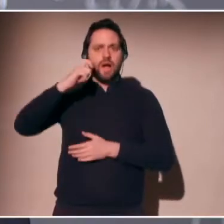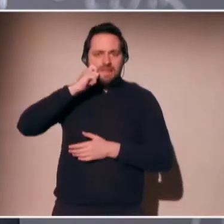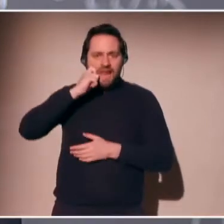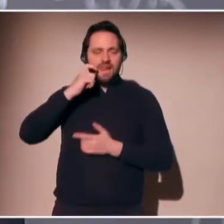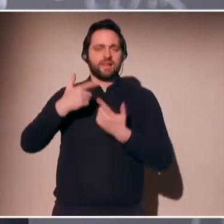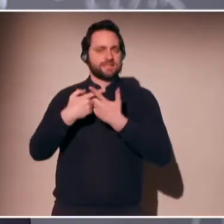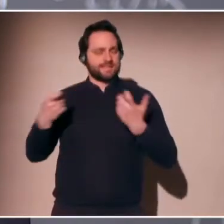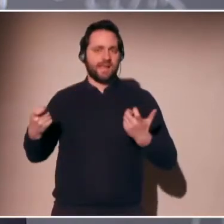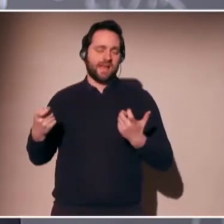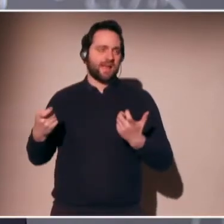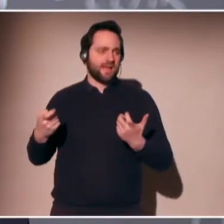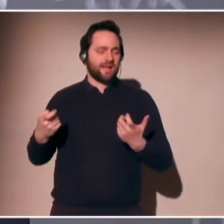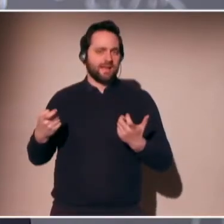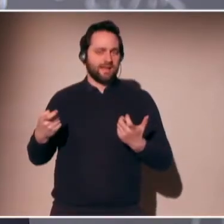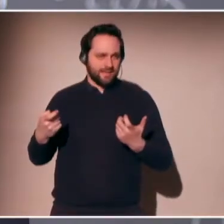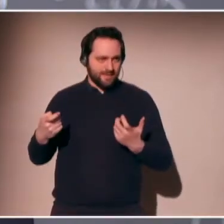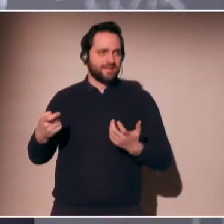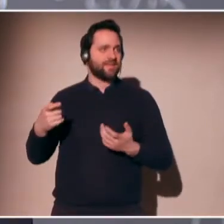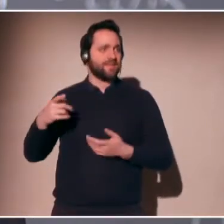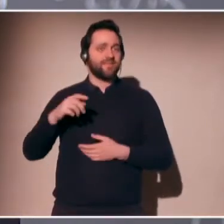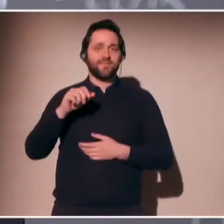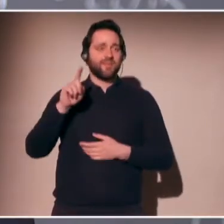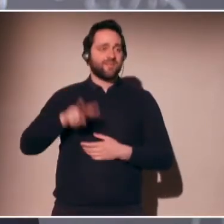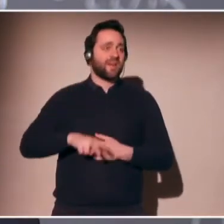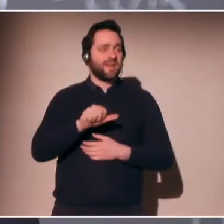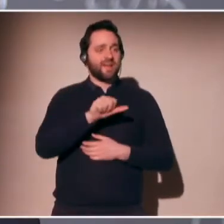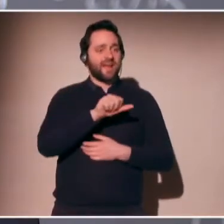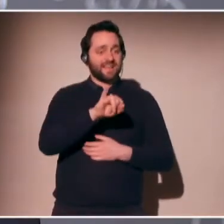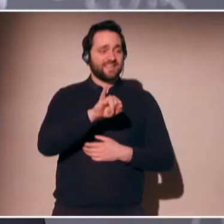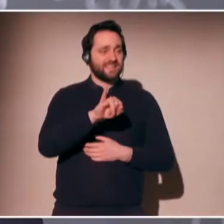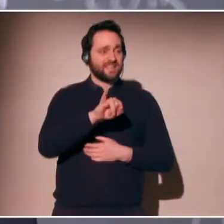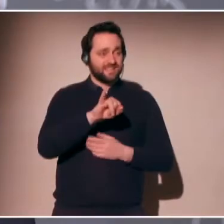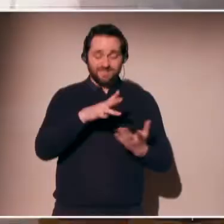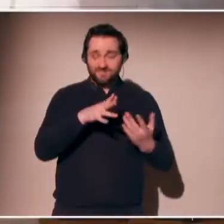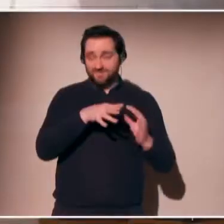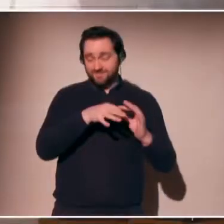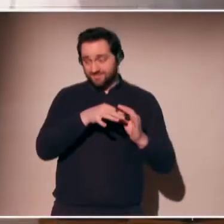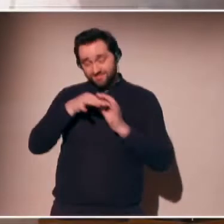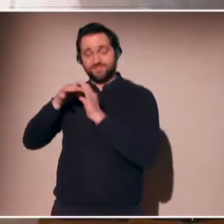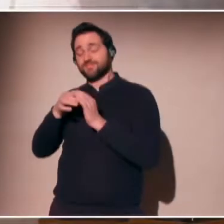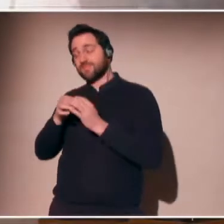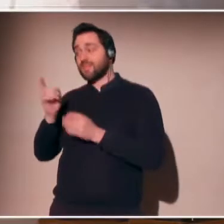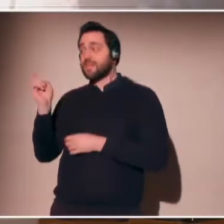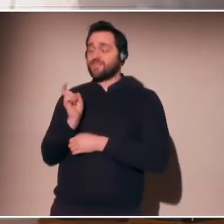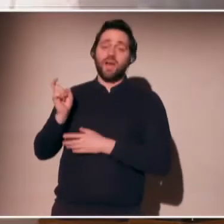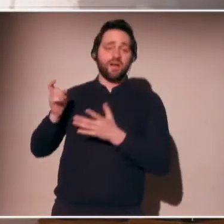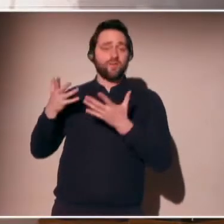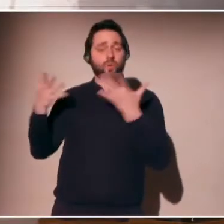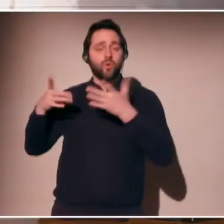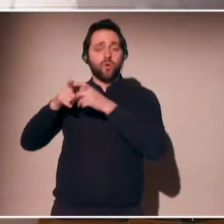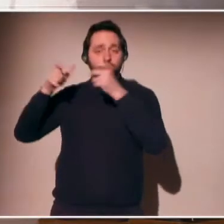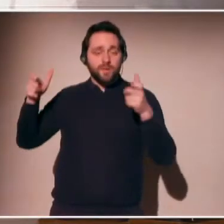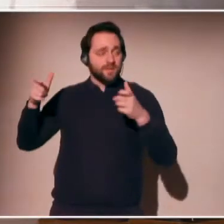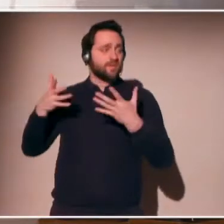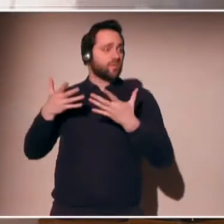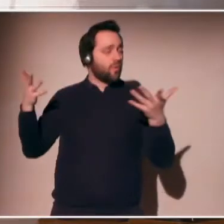la recherche en intelligence artificielle et l'intelligence artificielle elle-même, elle ressemble à toutes nos grosses organisations. Et une grosse organisation, une grande entreprise, quand elle se